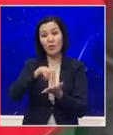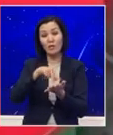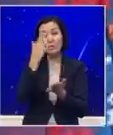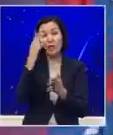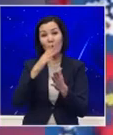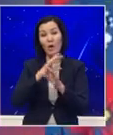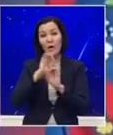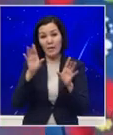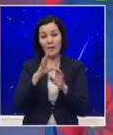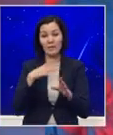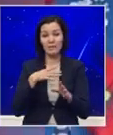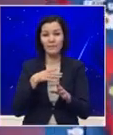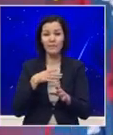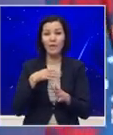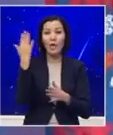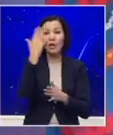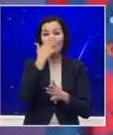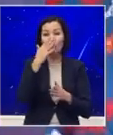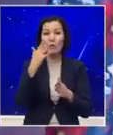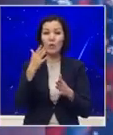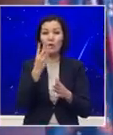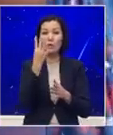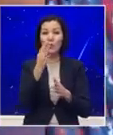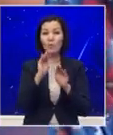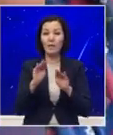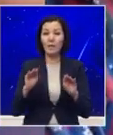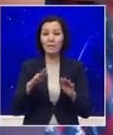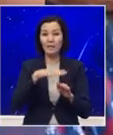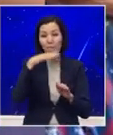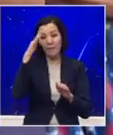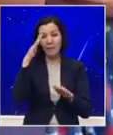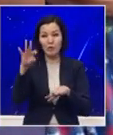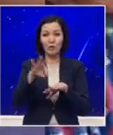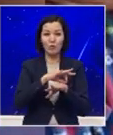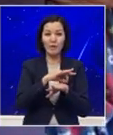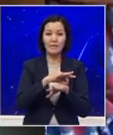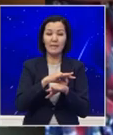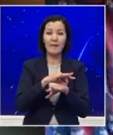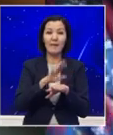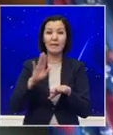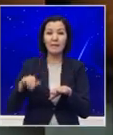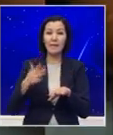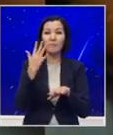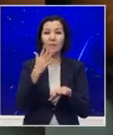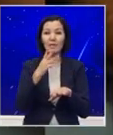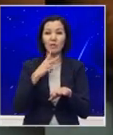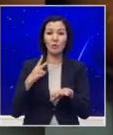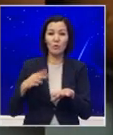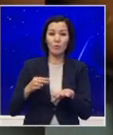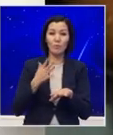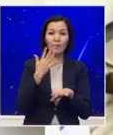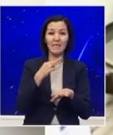дейді. Тақиялы періштеге түскенде актер 4 баланың әкесі болатын. Жұбайы Гүлжауар екеу кейін, 5 ұл 5 қыз